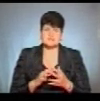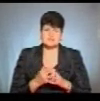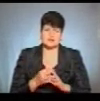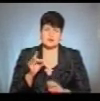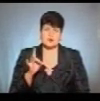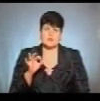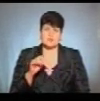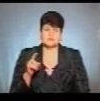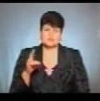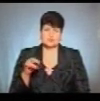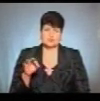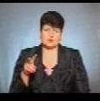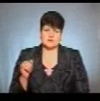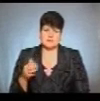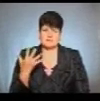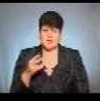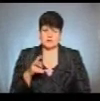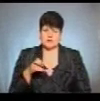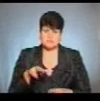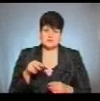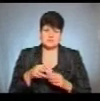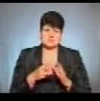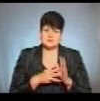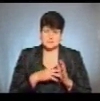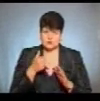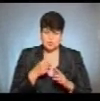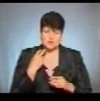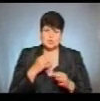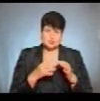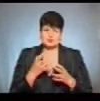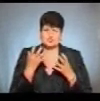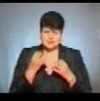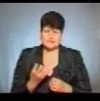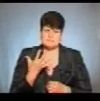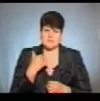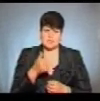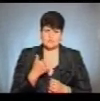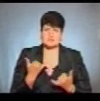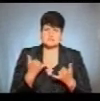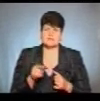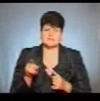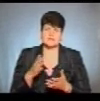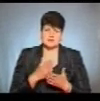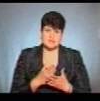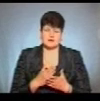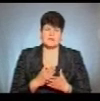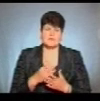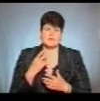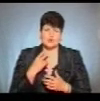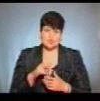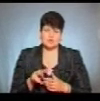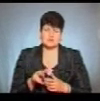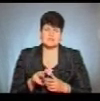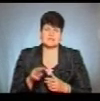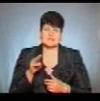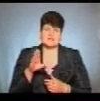Валерія Ткаченка. 5 липня 2018-го його засудили ще на 5 років. Зараз він перебуває в колонії міста Торжок Тверської